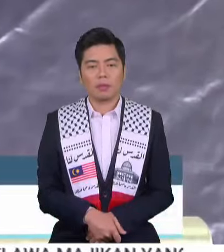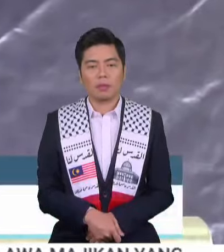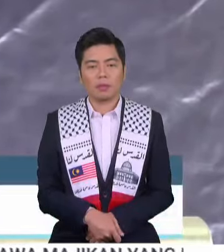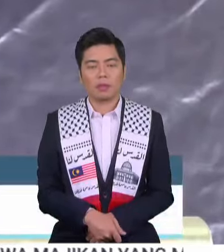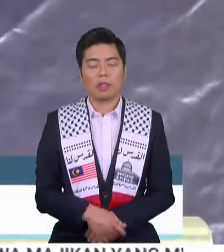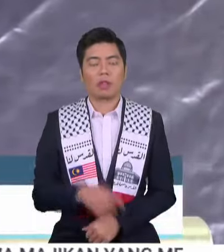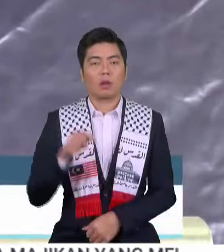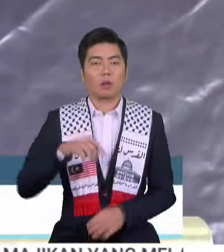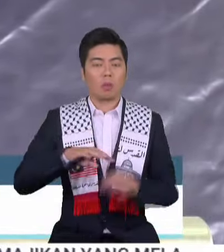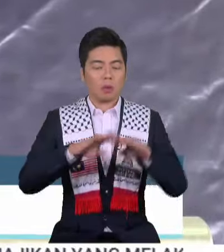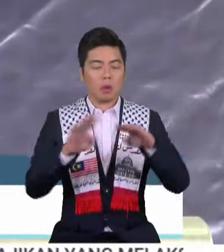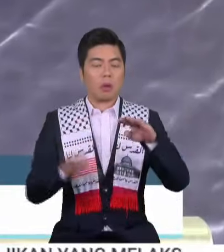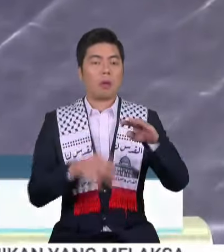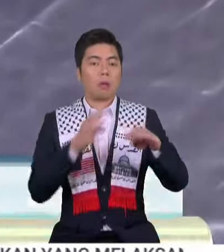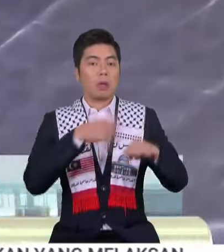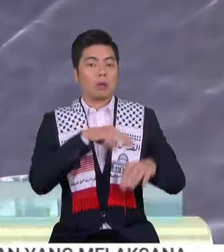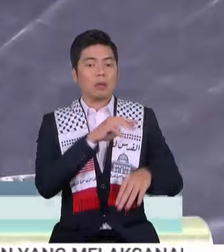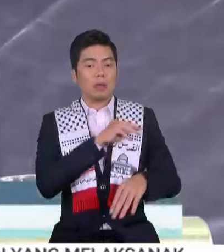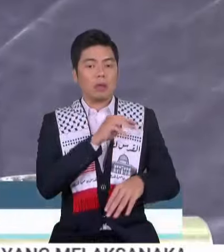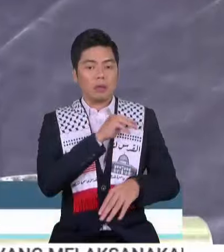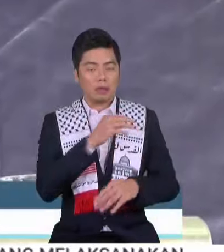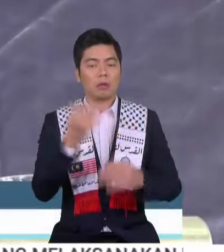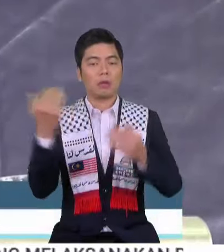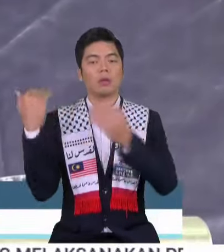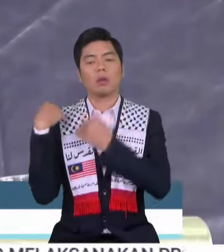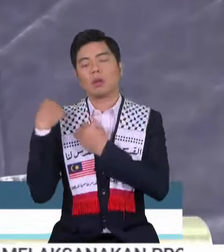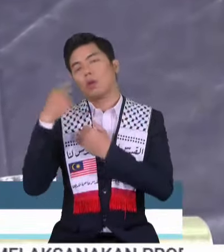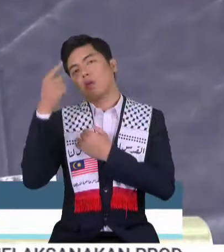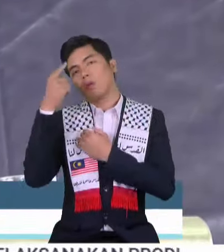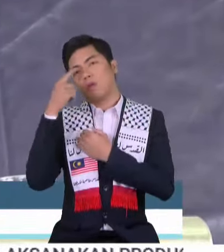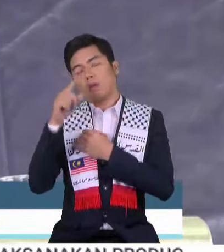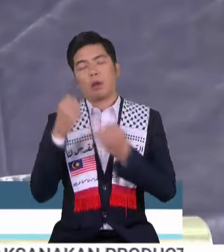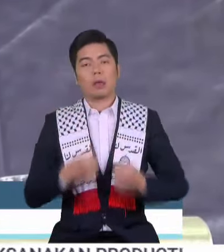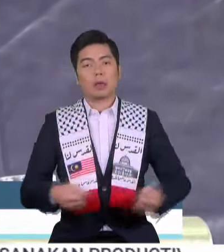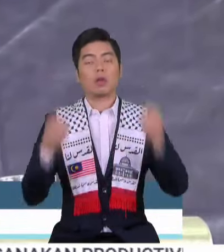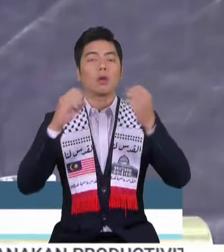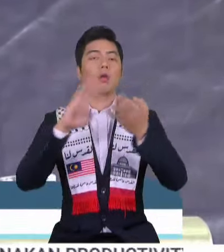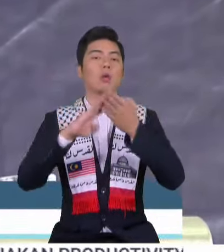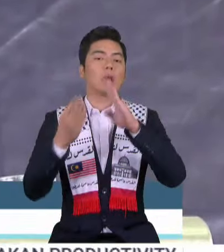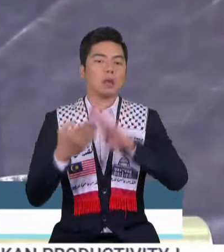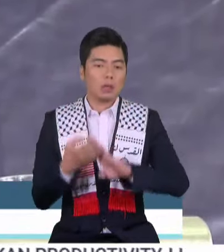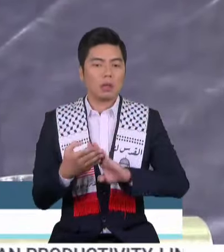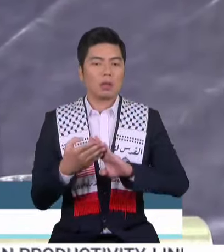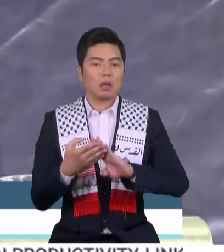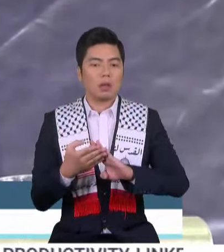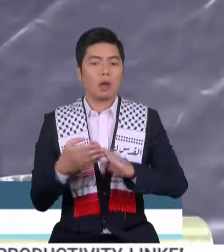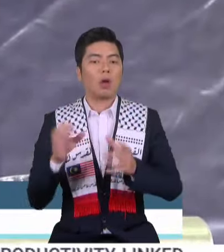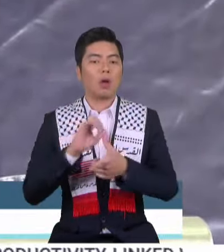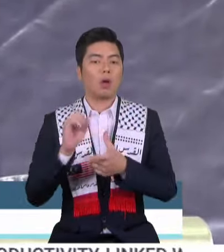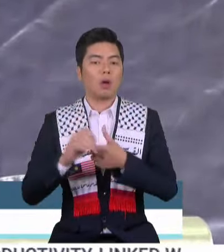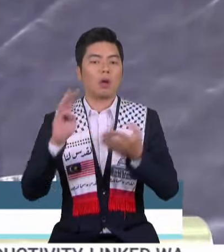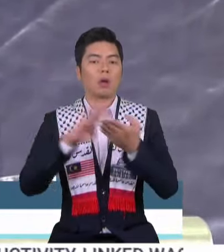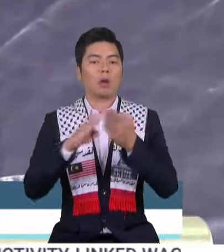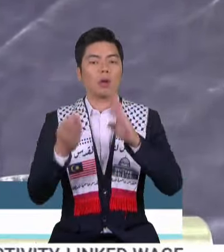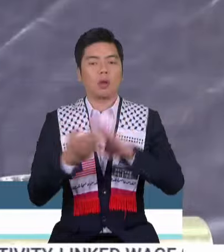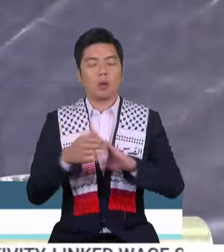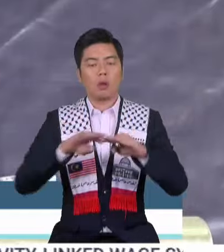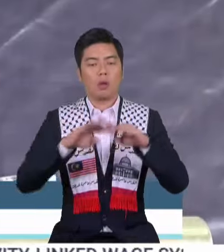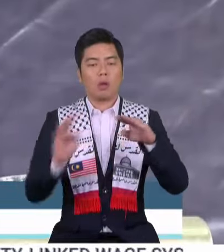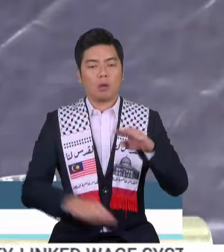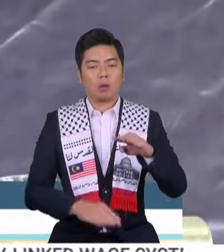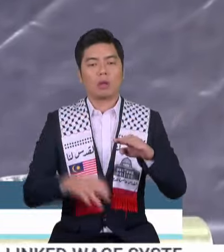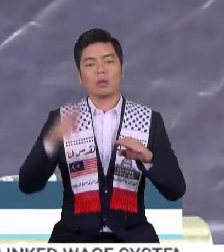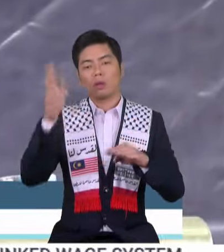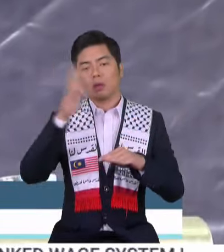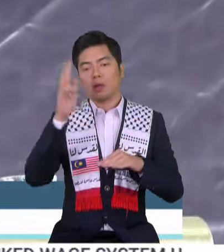satu kementerian yang turut tanggungjawab dalam usaha memperkasa komuniti, iaitu ataupun community empowerment di bawah PKT